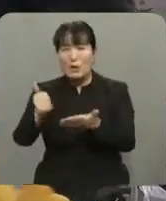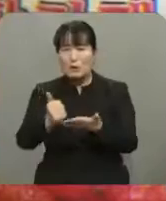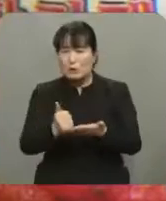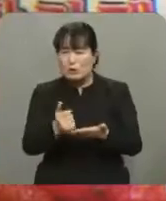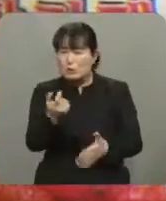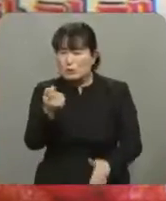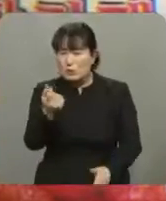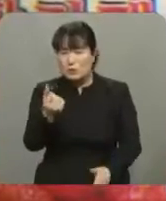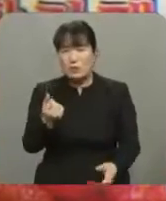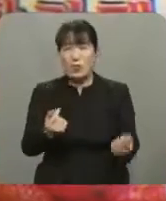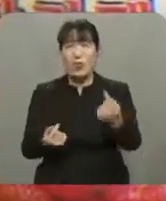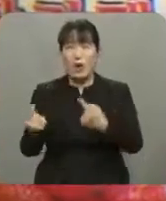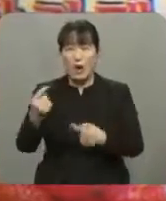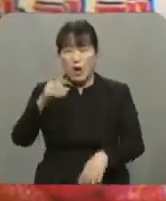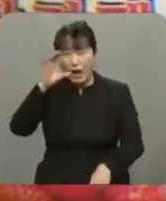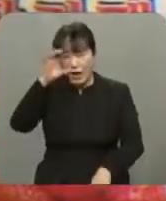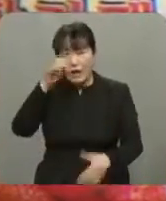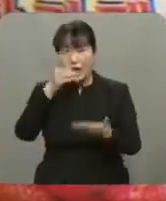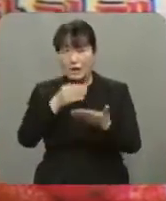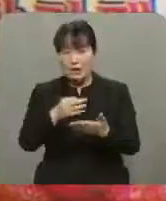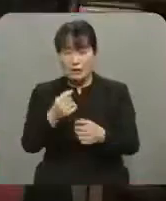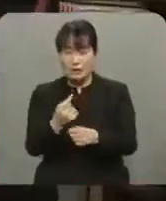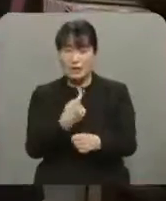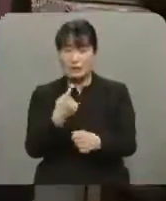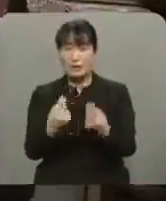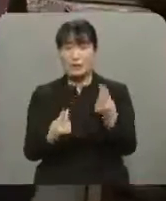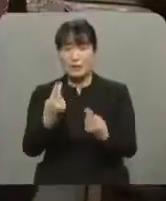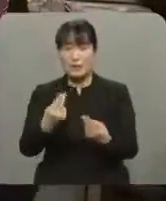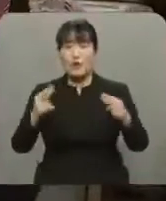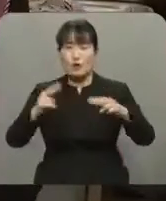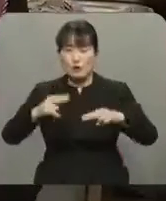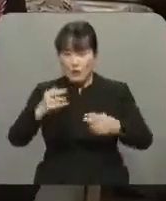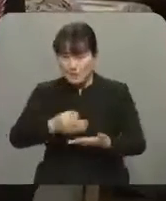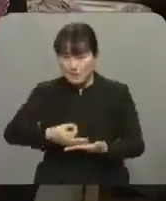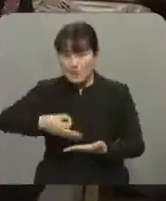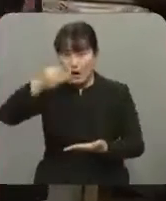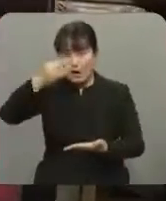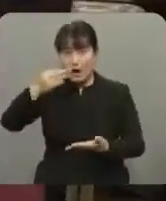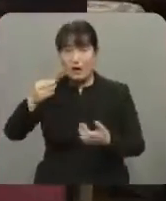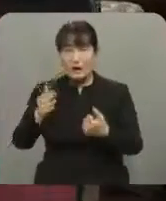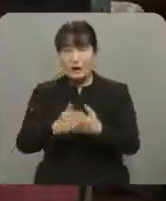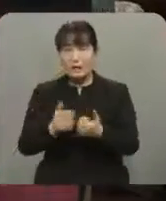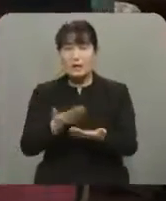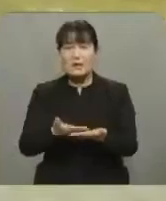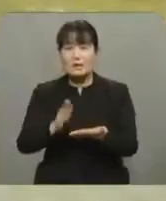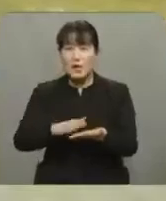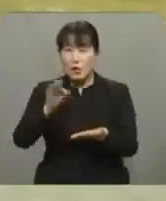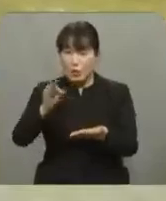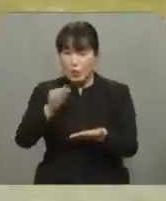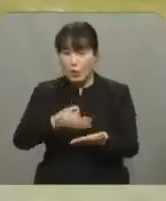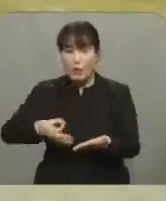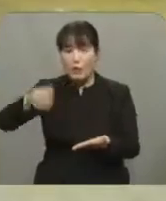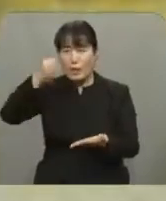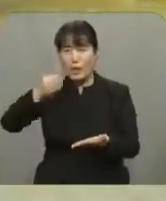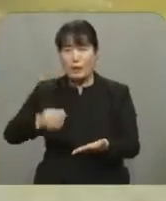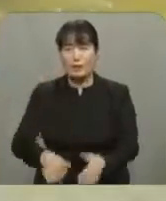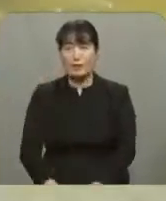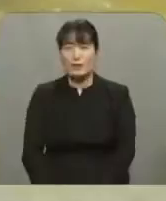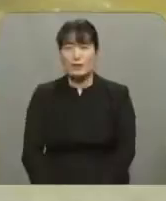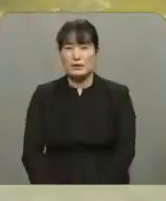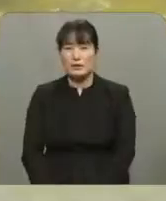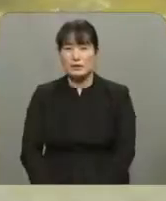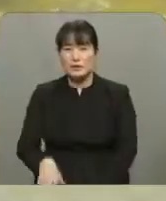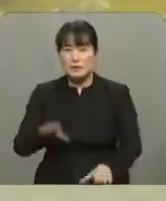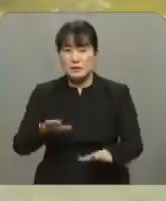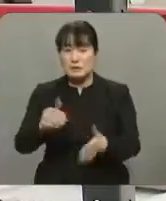줄었습니다. 계란 가격이 지난해 비해 두 배가량 폭등하면서 전등의 가격도 크게 올랐습니다. 많이